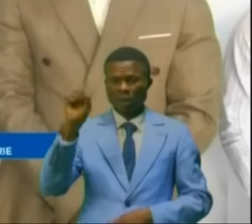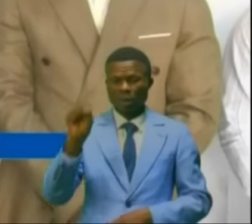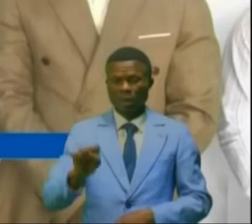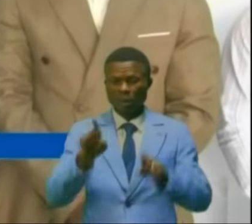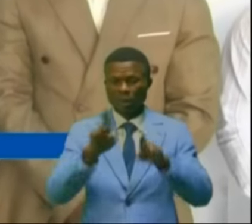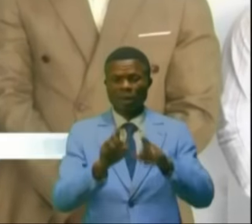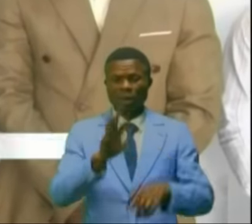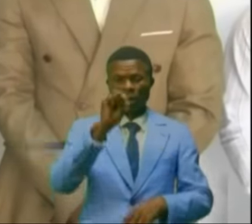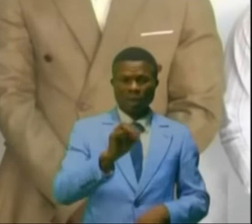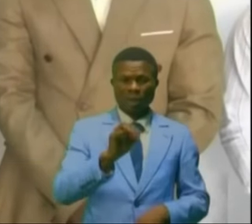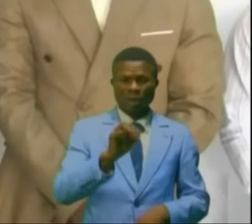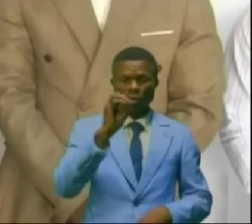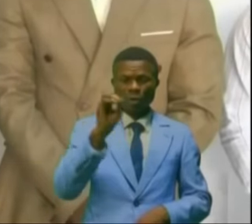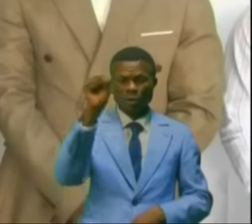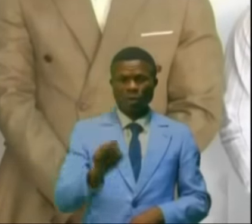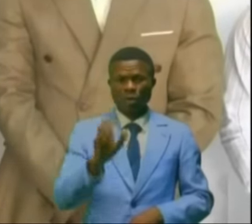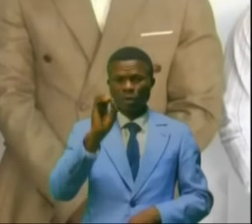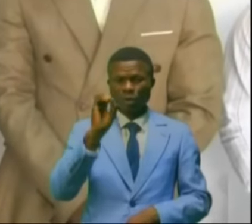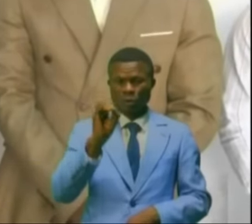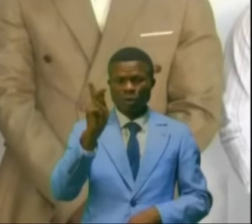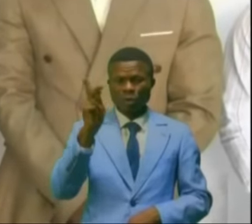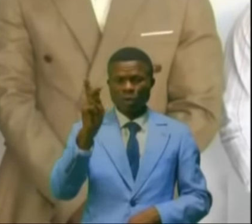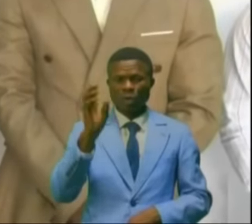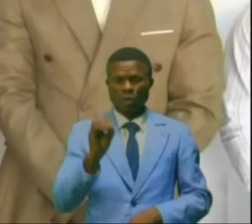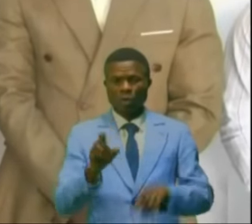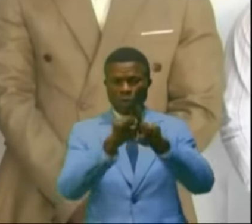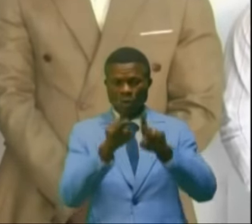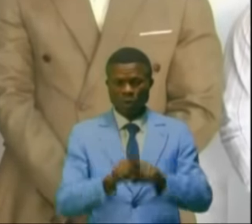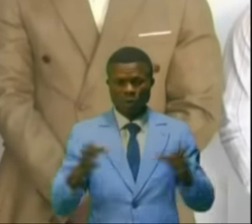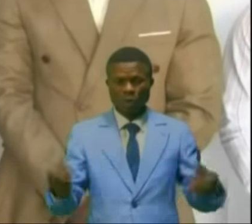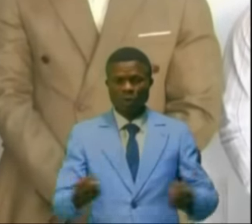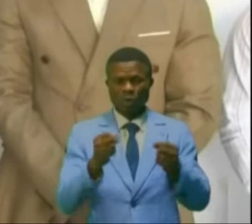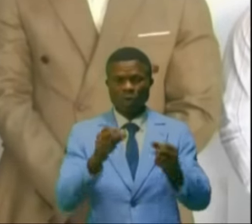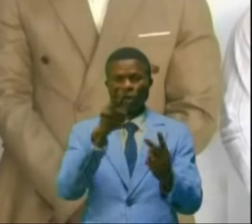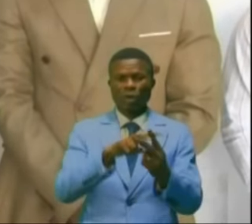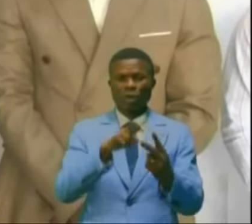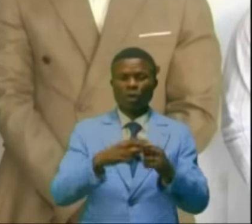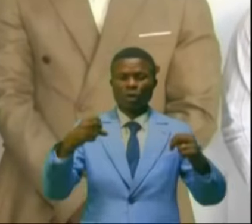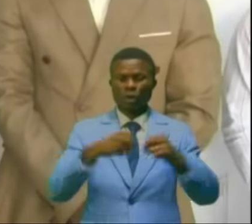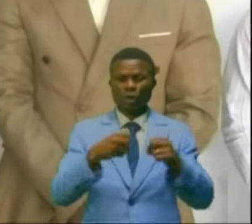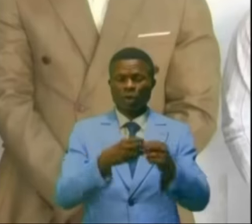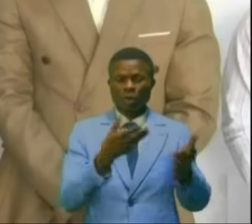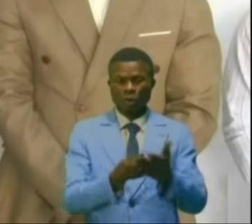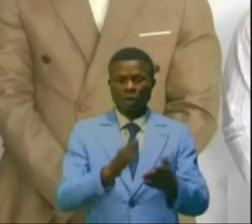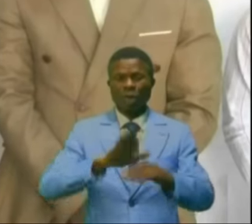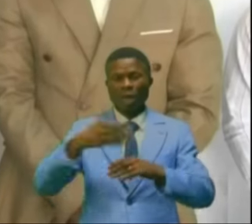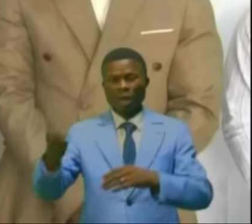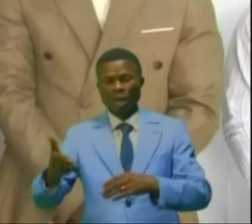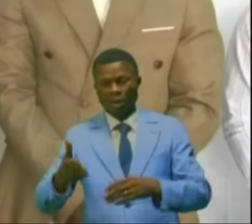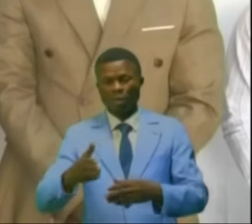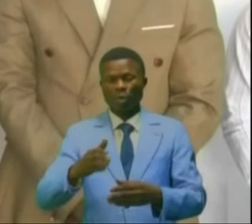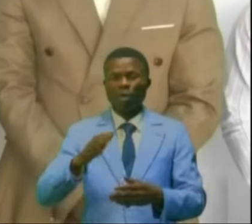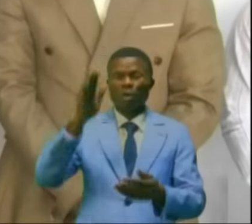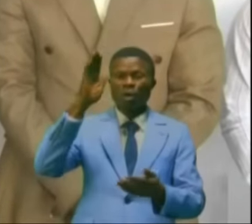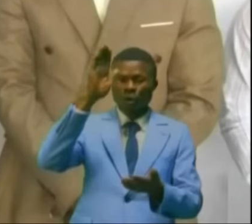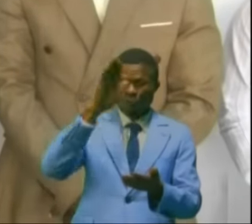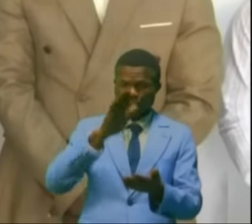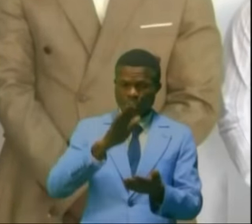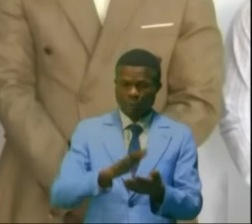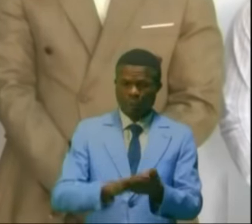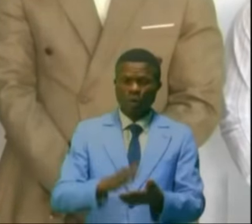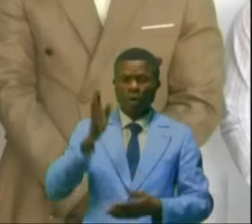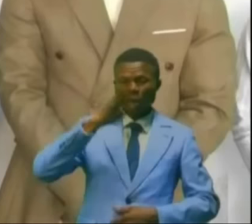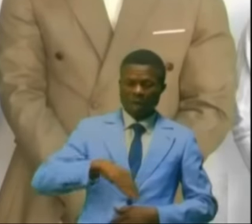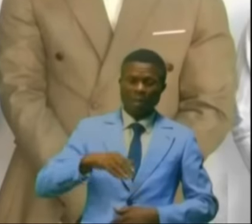Moussopo, dans lesquelles il faut aussi trouver un approvisionnement en énergie électrique, en dehors du déficit que la SNEL connaît dans cette partie